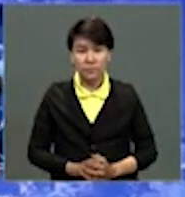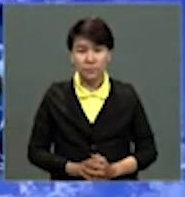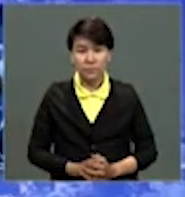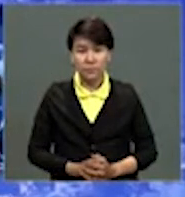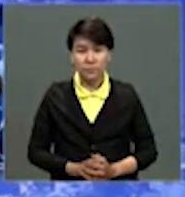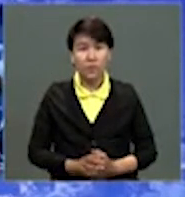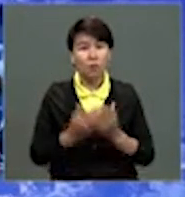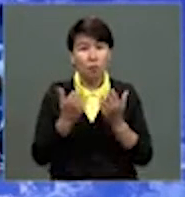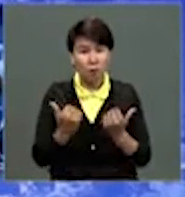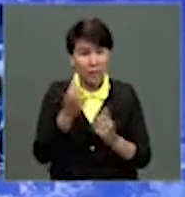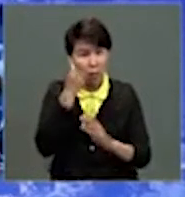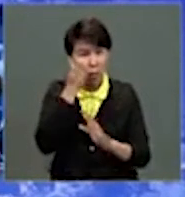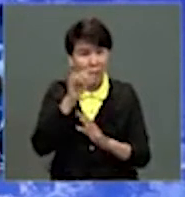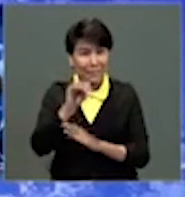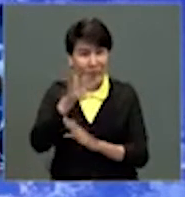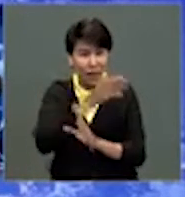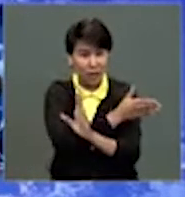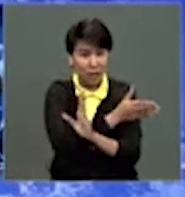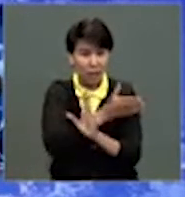จะเปิดให้เข้าไปแล้วทั้งหมดให้เกดตัวทั้งหลายก็จะเฉพาะเจาะจงกลุ่มพรุ่งนี้ก็จะกระจายรายได้ไปยังพื้นที่อื่นๆด้วยนะครับผมค่ะและอีกหนึ่งประเด็นคำถามเมื่อสักครู่ค่ะท่านประสบบอกไปแล้วว่าถึงมาวันนี้จะเป็นวันที่45